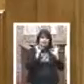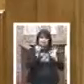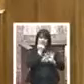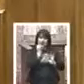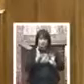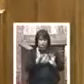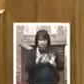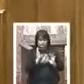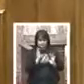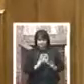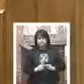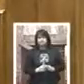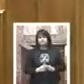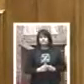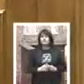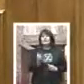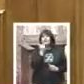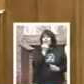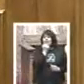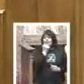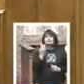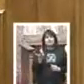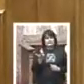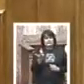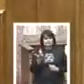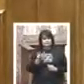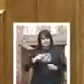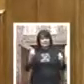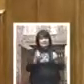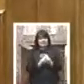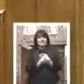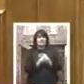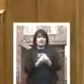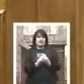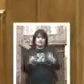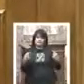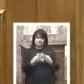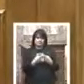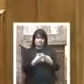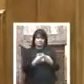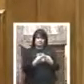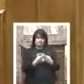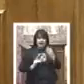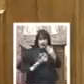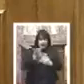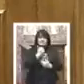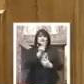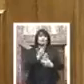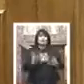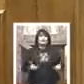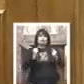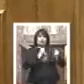Πρώτον, είναι λάθος γιατί έρχεται σε αντίθεση με κάθε λογικό μοντέλο ανάπτυξης και εξόδου από την